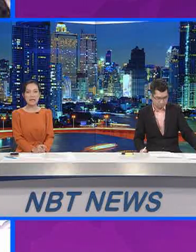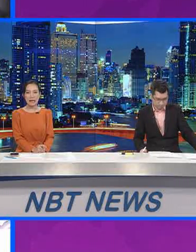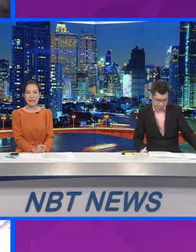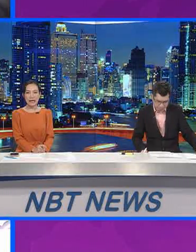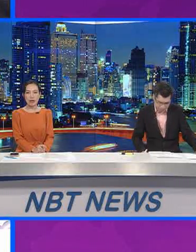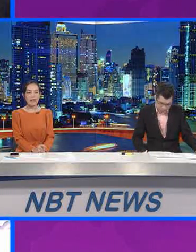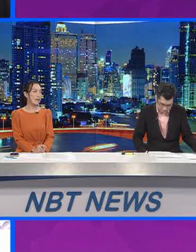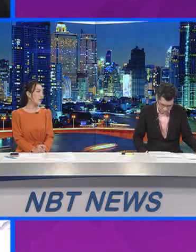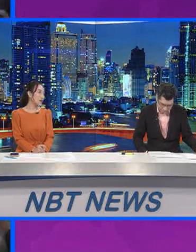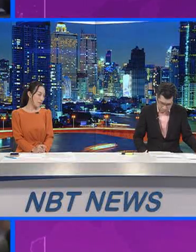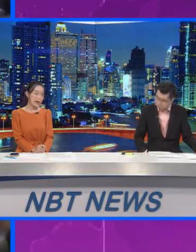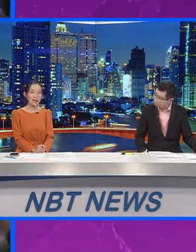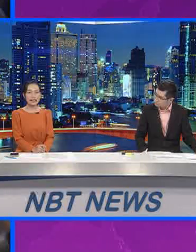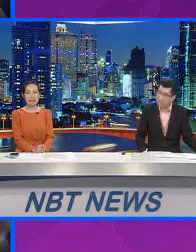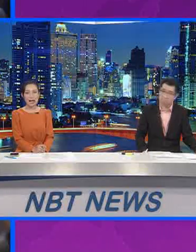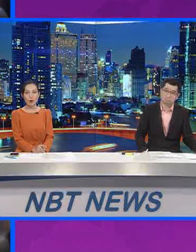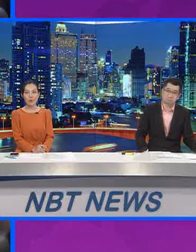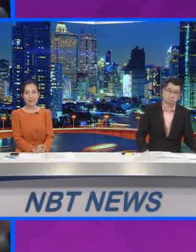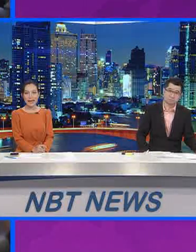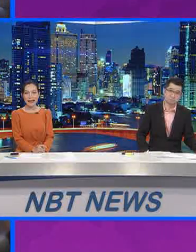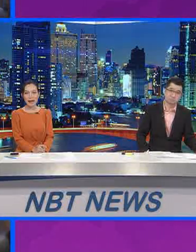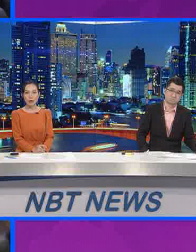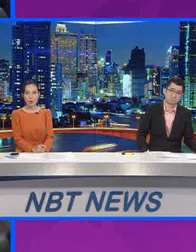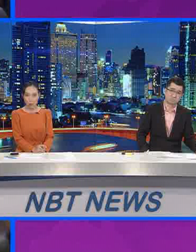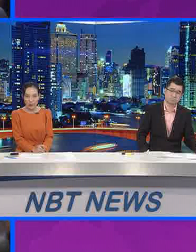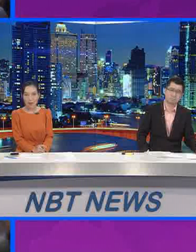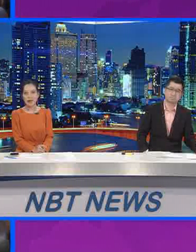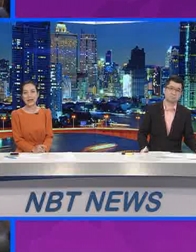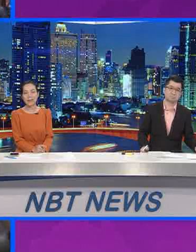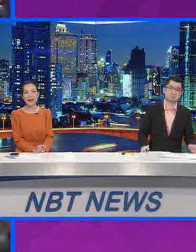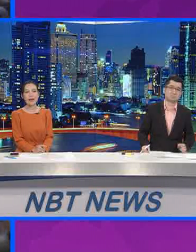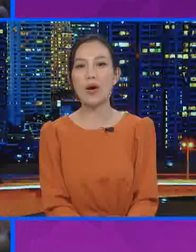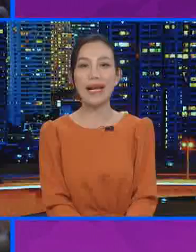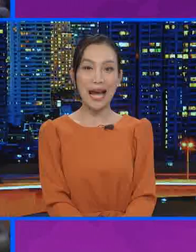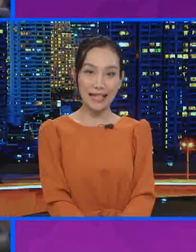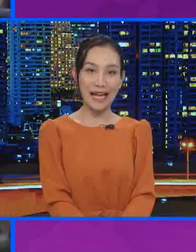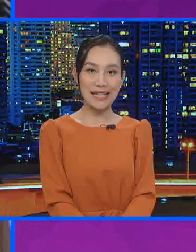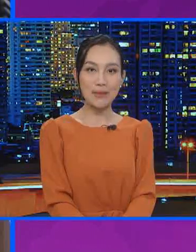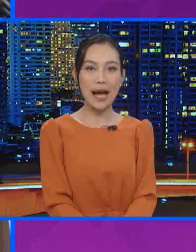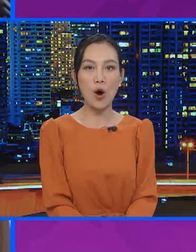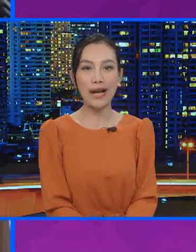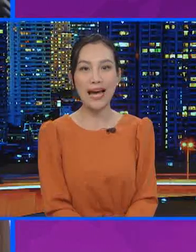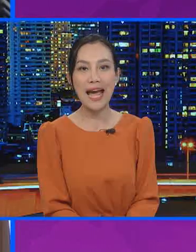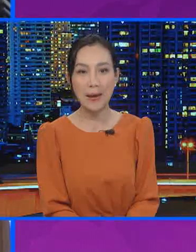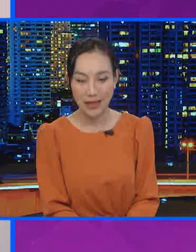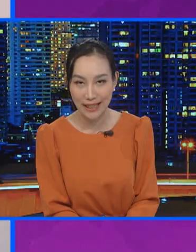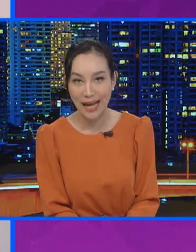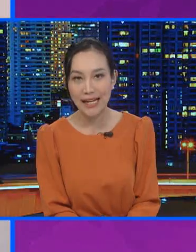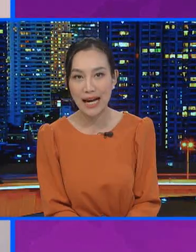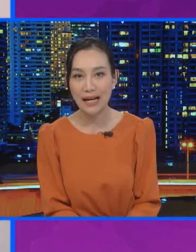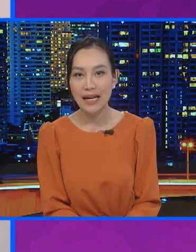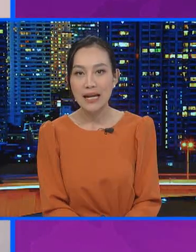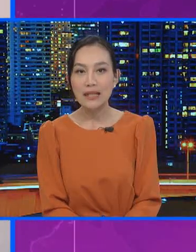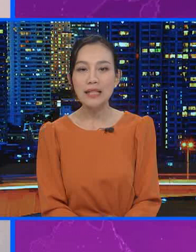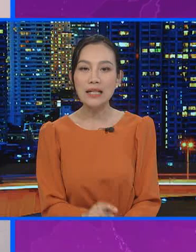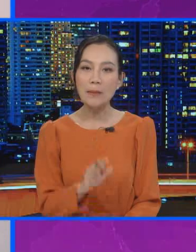ค่ะซึ่งเรื่องนี้เองเนี่ยนะคะก็มีการคอนเฟิร์มมานะคะจากทางคุณสนั่นอังอุบลคุณค่ะประธานกรรมการหอการค้าไทยและสภาหอการค้าแห่งประเทศไทย